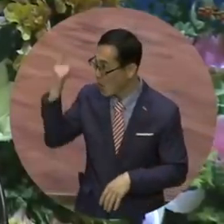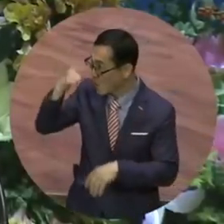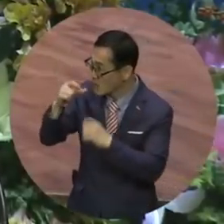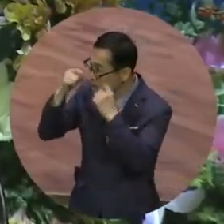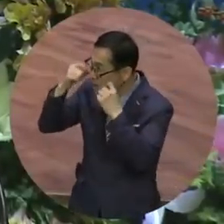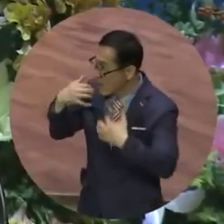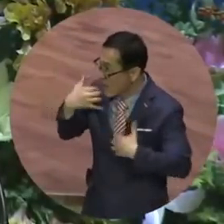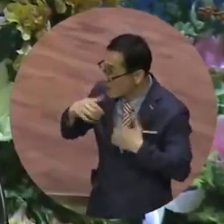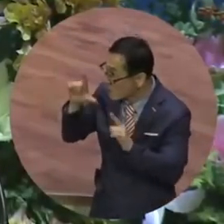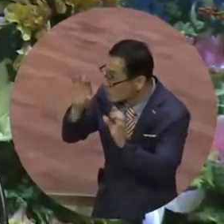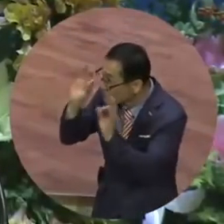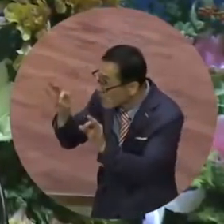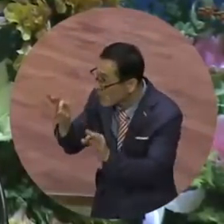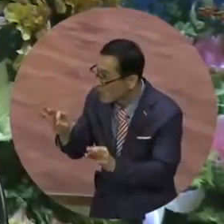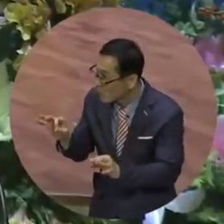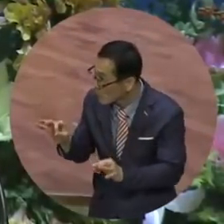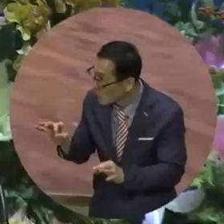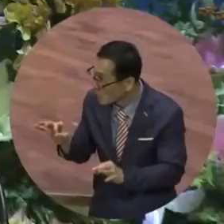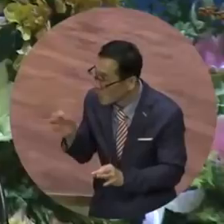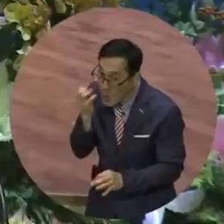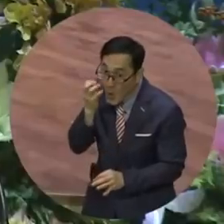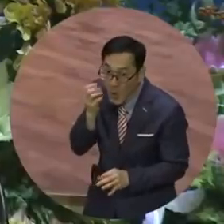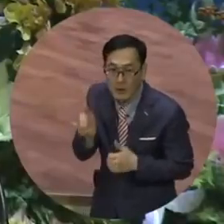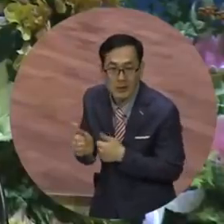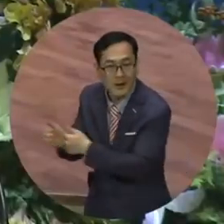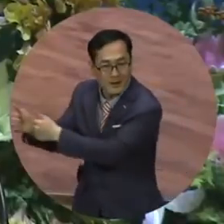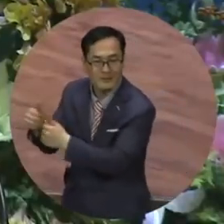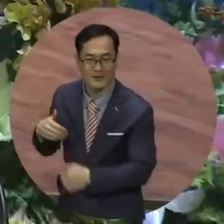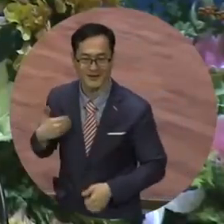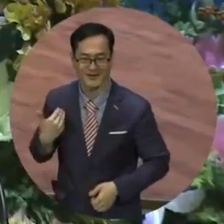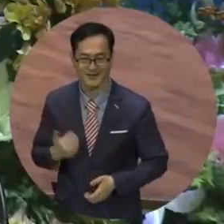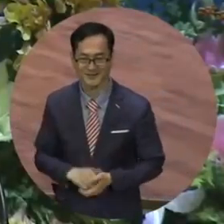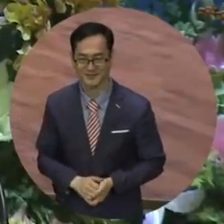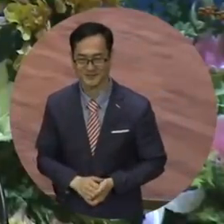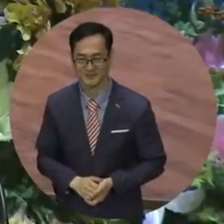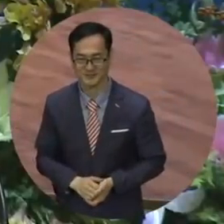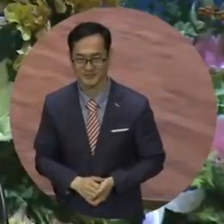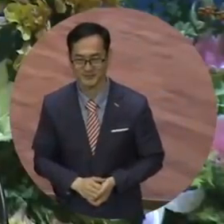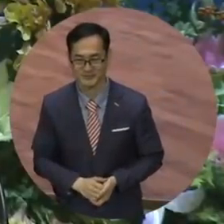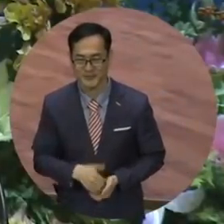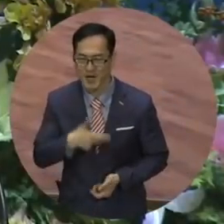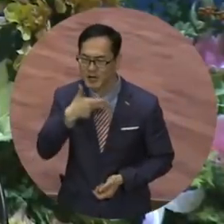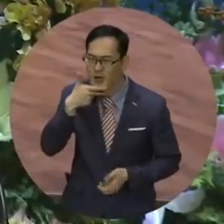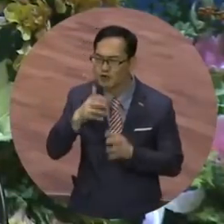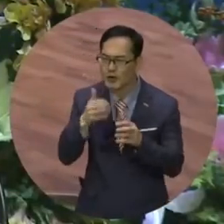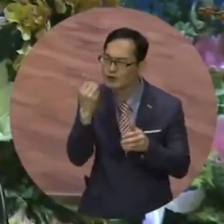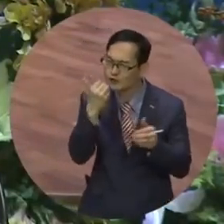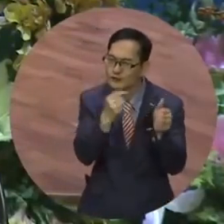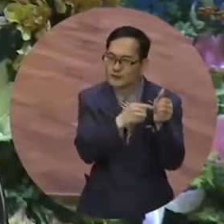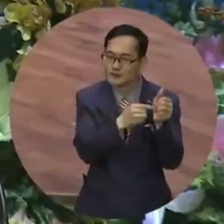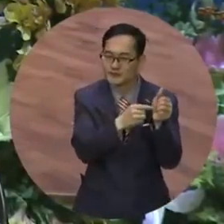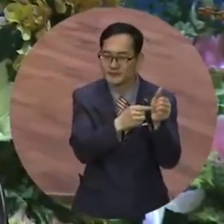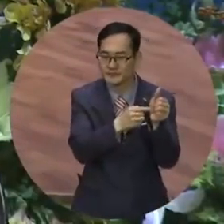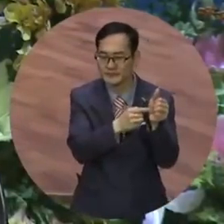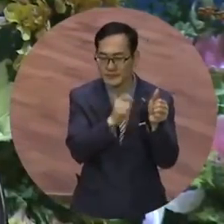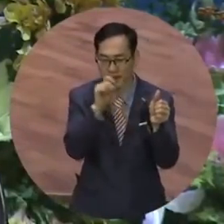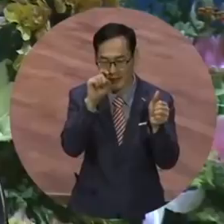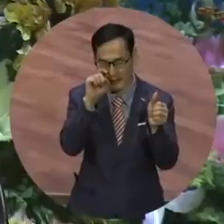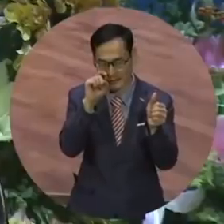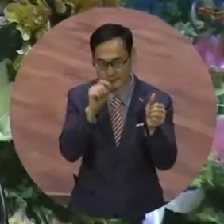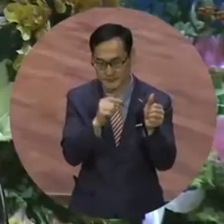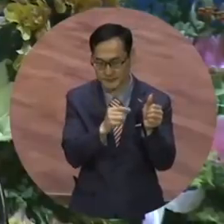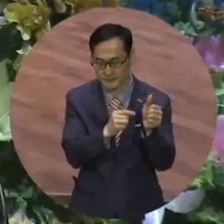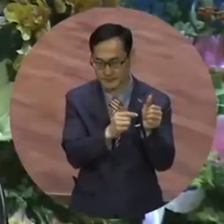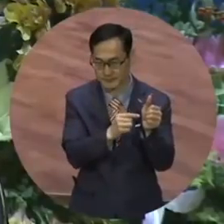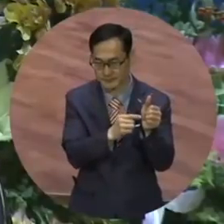영국 시인 카일 프레스치라는 분이 예수님을 이렇게 묘사했습니다. 오늘 성가대 찬양 비슷한